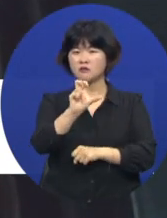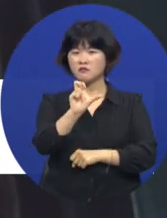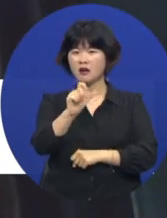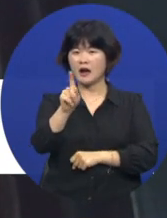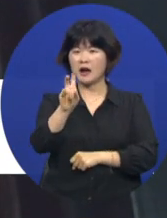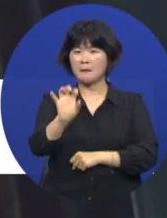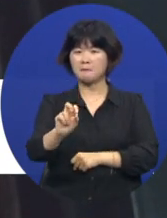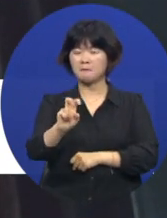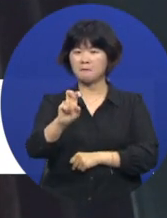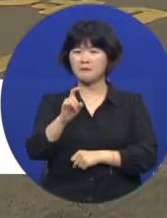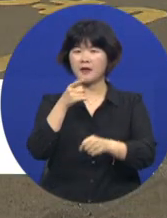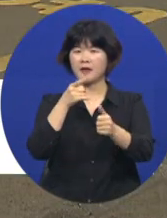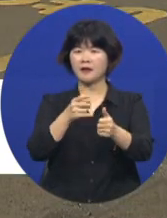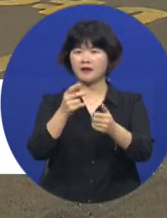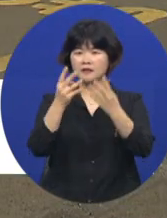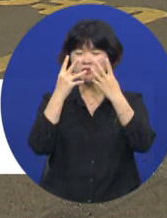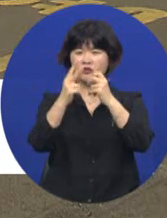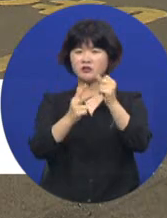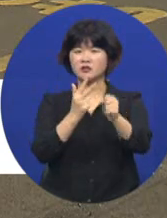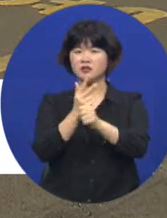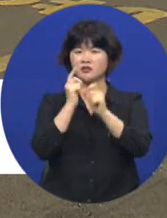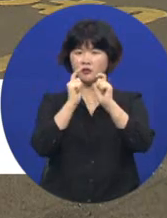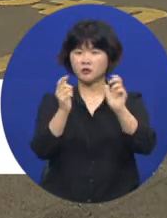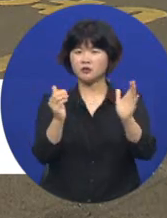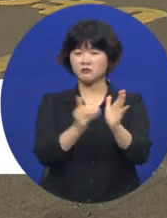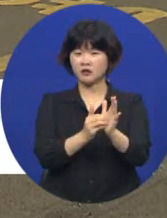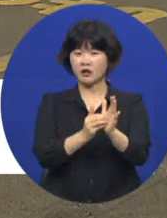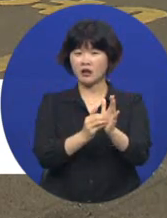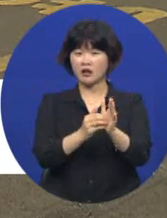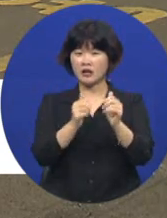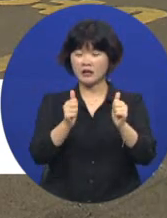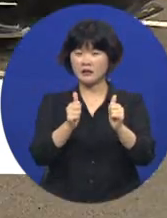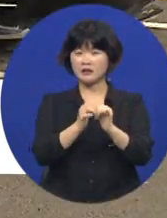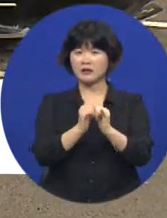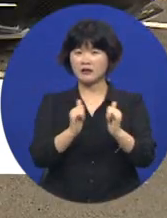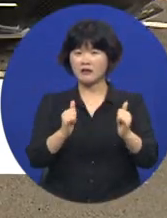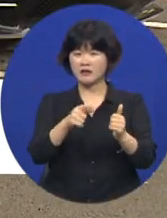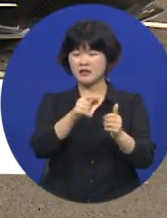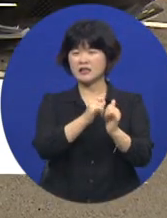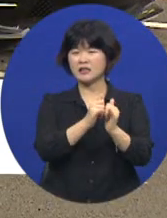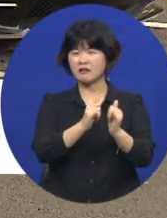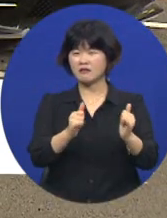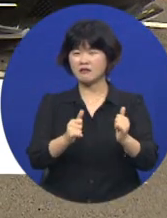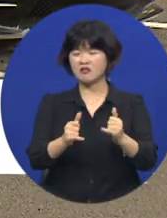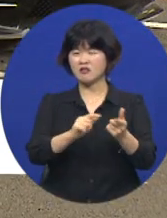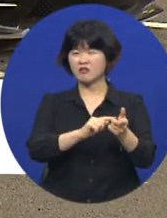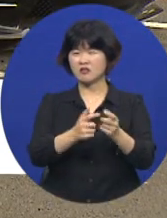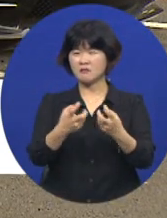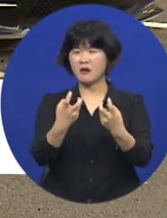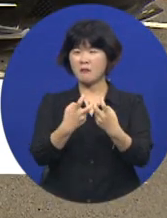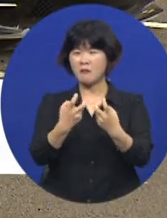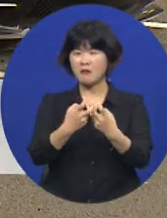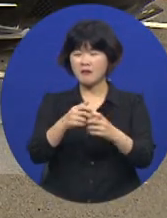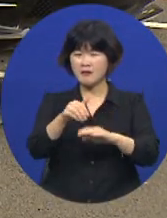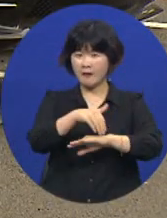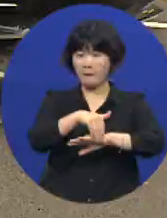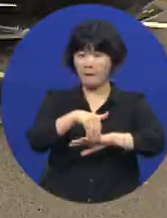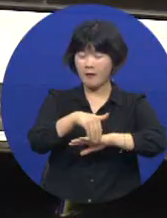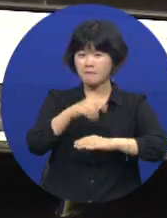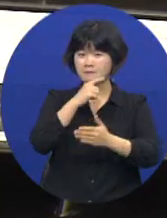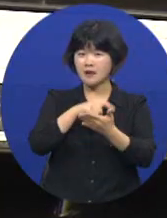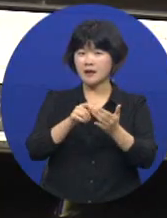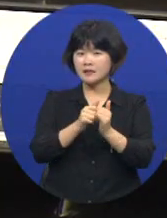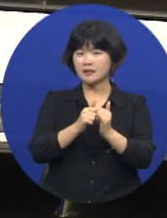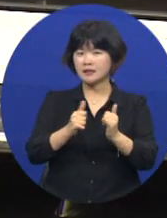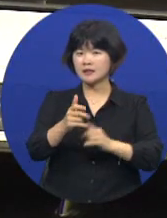한모 씨에게는 징역 7년을 선고했습니다. 김 판사는 피고들이 고도의 방법으로 범행을 계획해 피해자들이